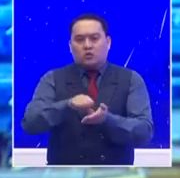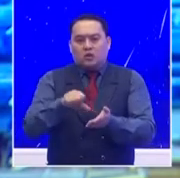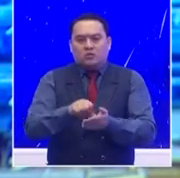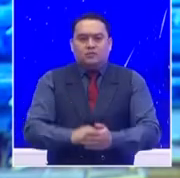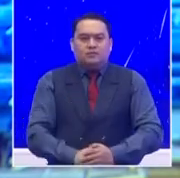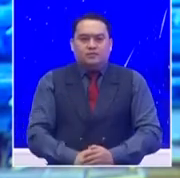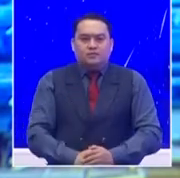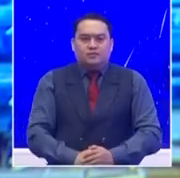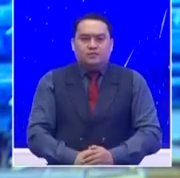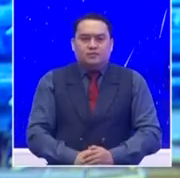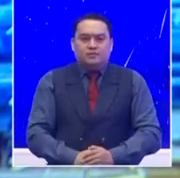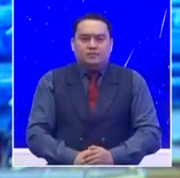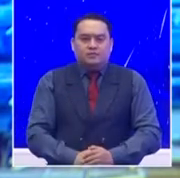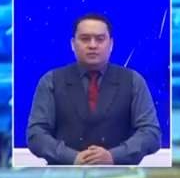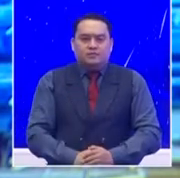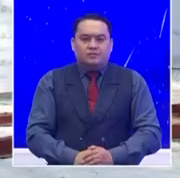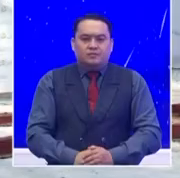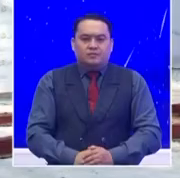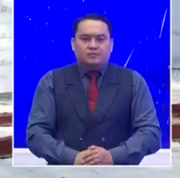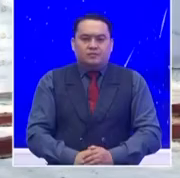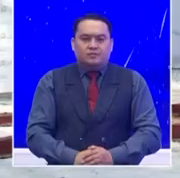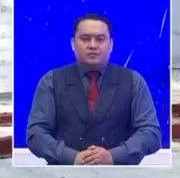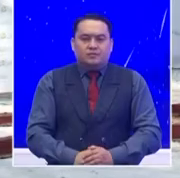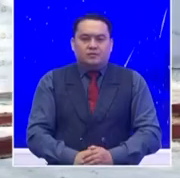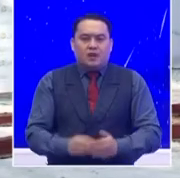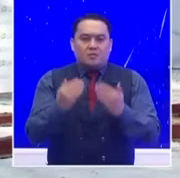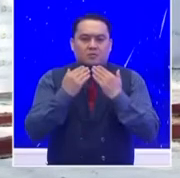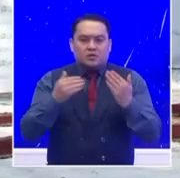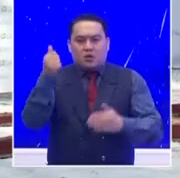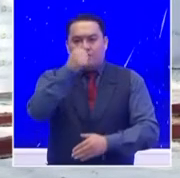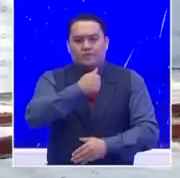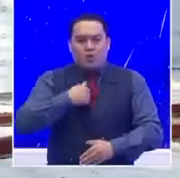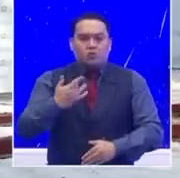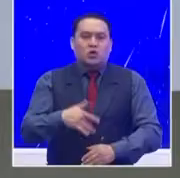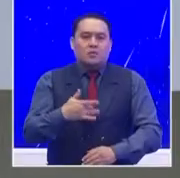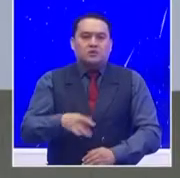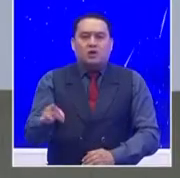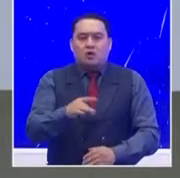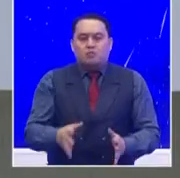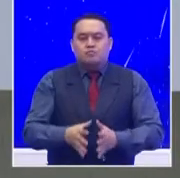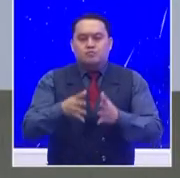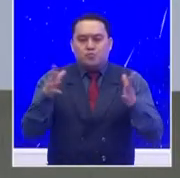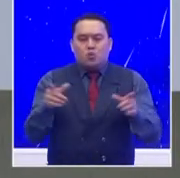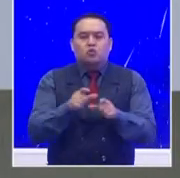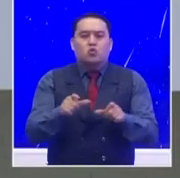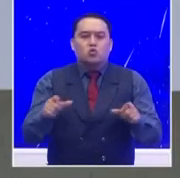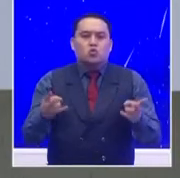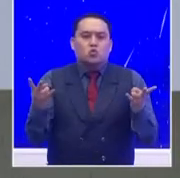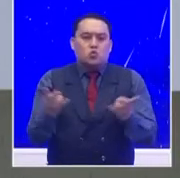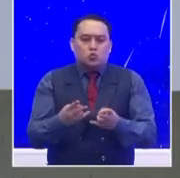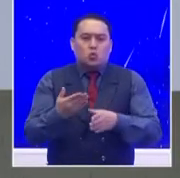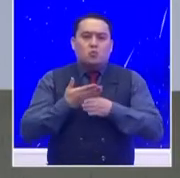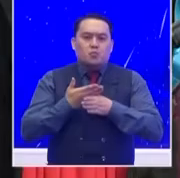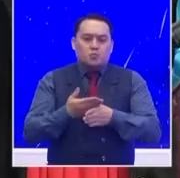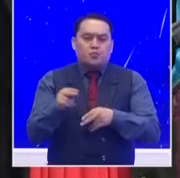побывала и наша съемочная группа последние годы гамбургском районе наблюдается все больше граждан нуждающихся в помощи